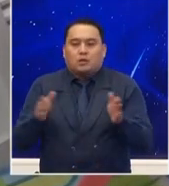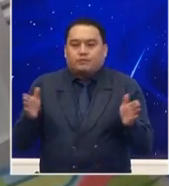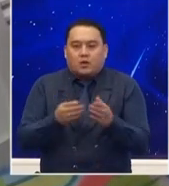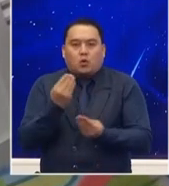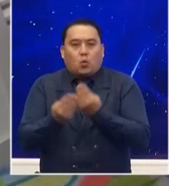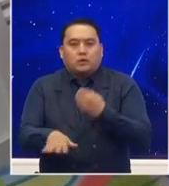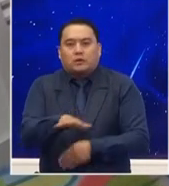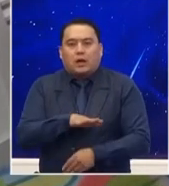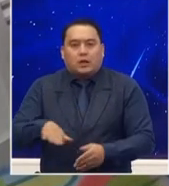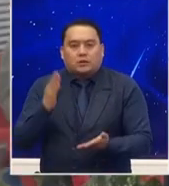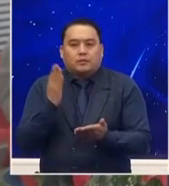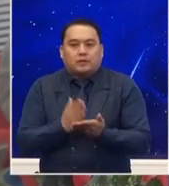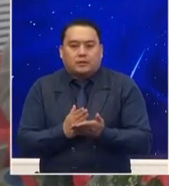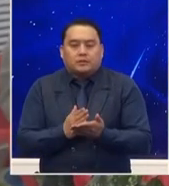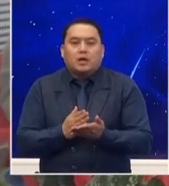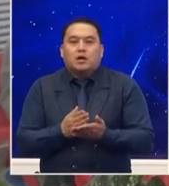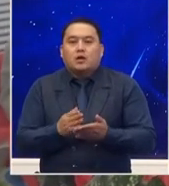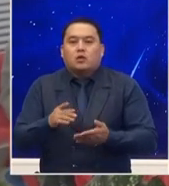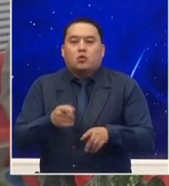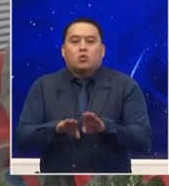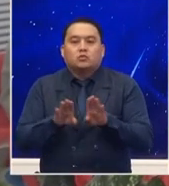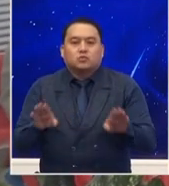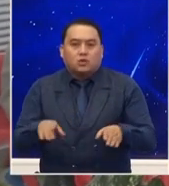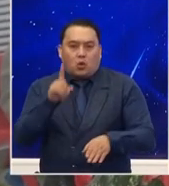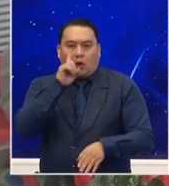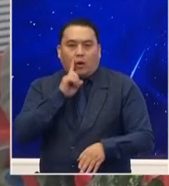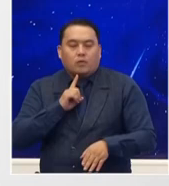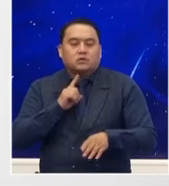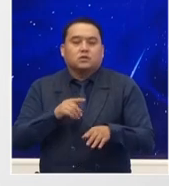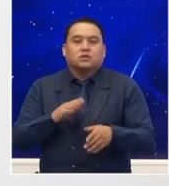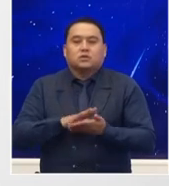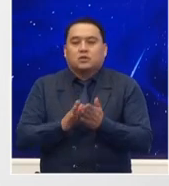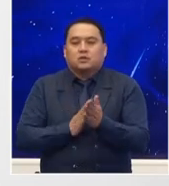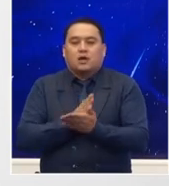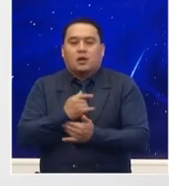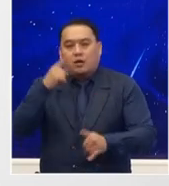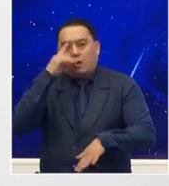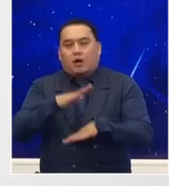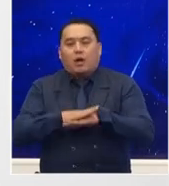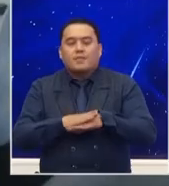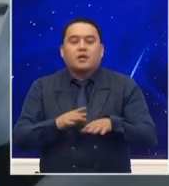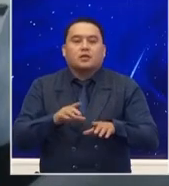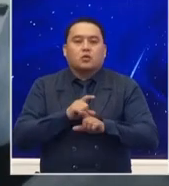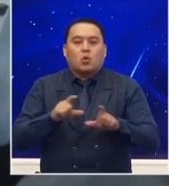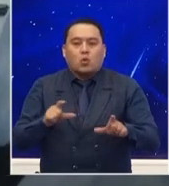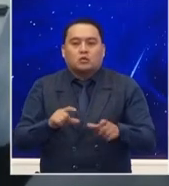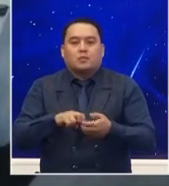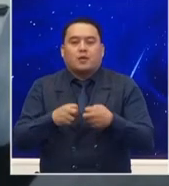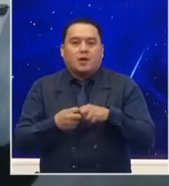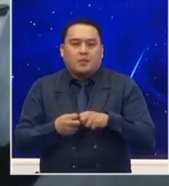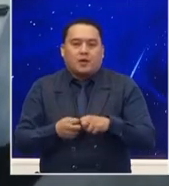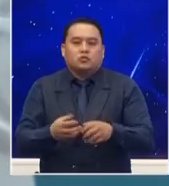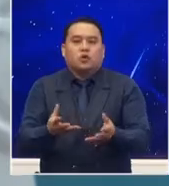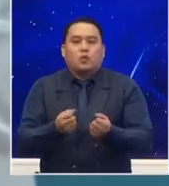балалар ойын алаңқайы да қарастырылыпты. Дәл осындай қолайлы қызметке көңілі толып, әкімдік аппараты өкілдерінен көкейдегі сұрағына